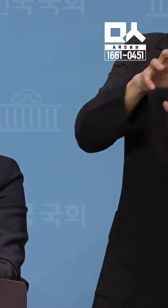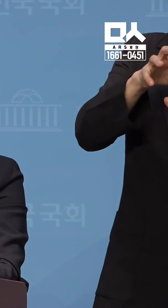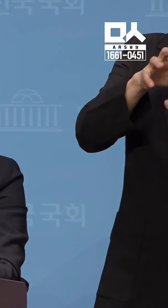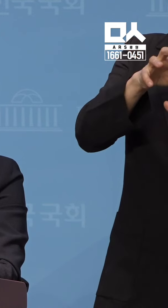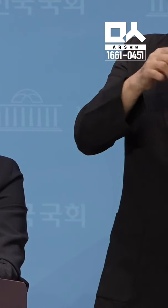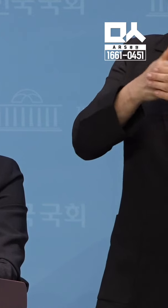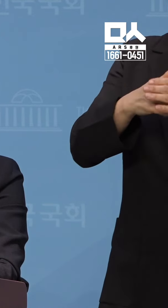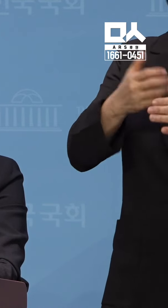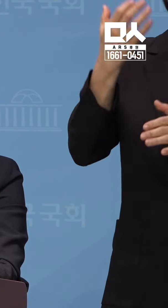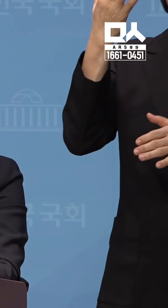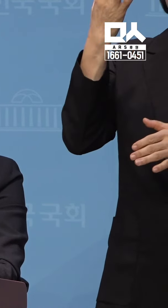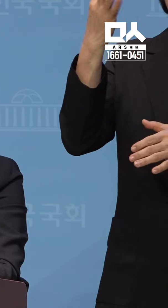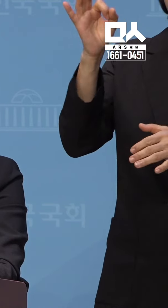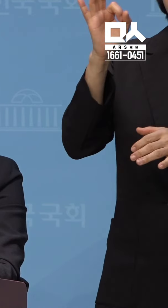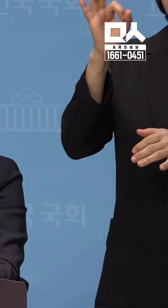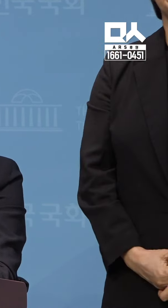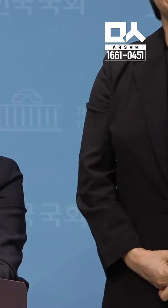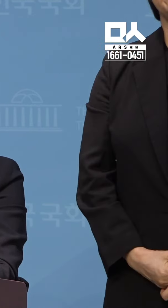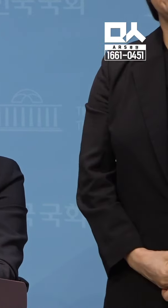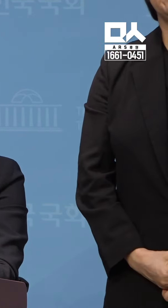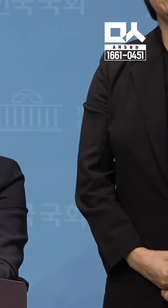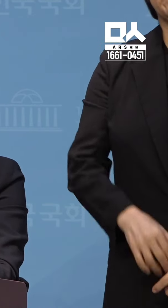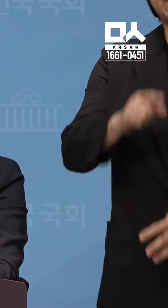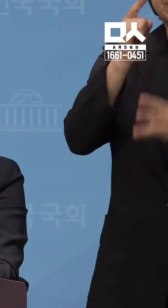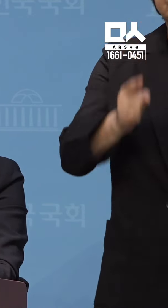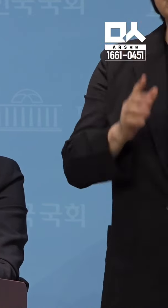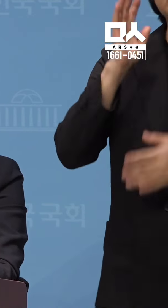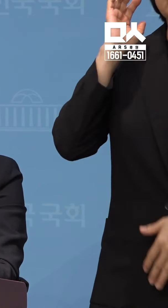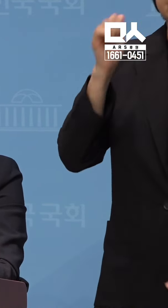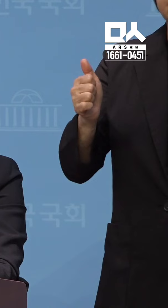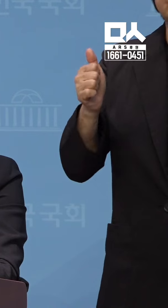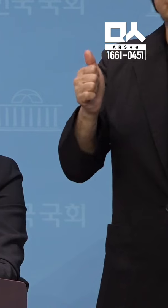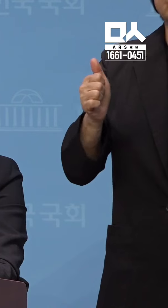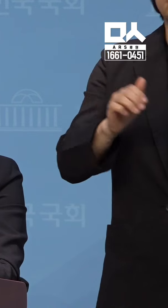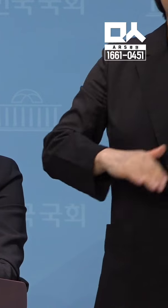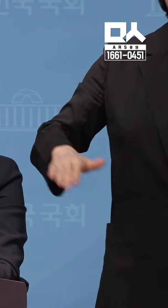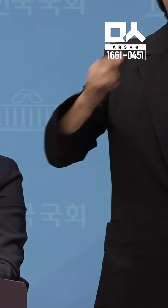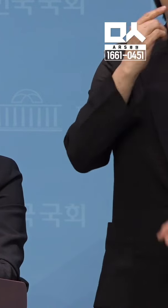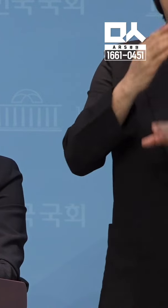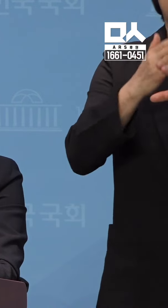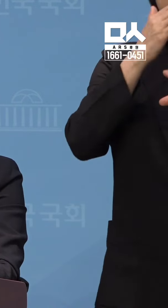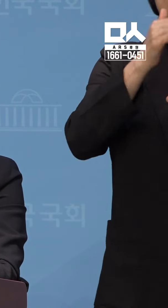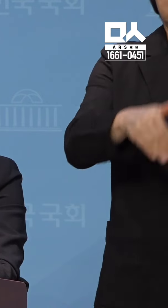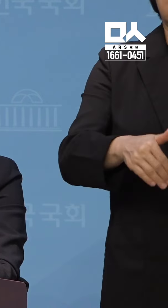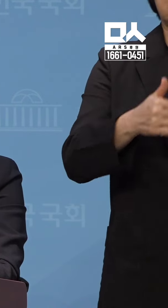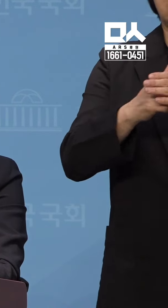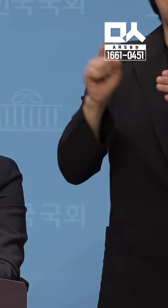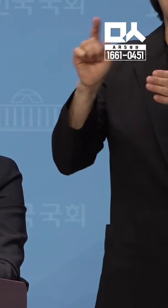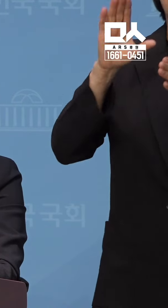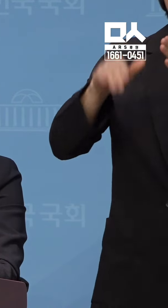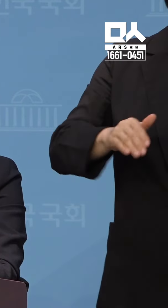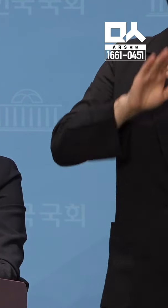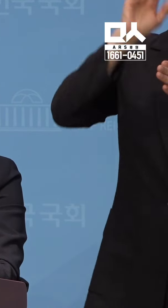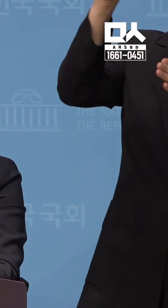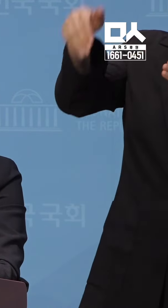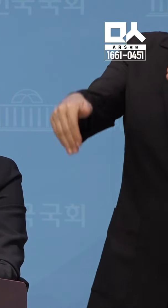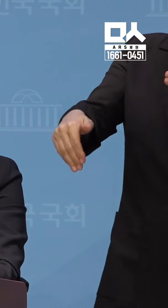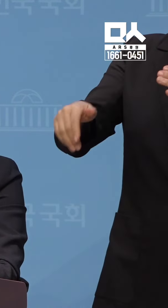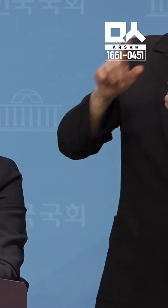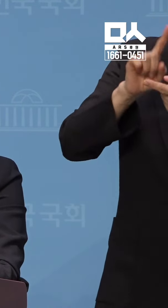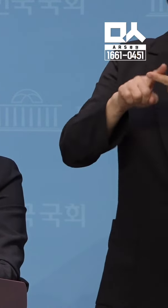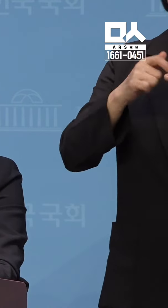것은 용납될 수 없습니다. 윤석열 대통령이 우리 민주주의를 어디까지 후퇴시키려는